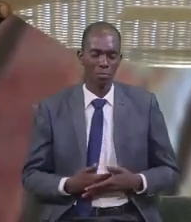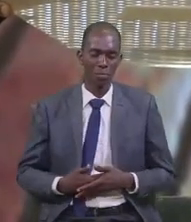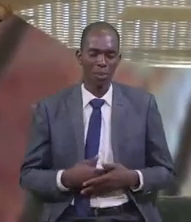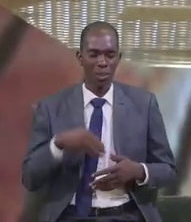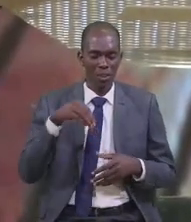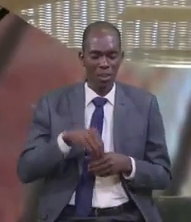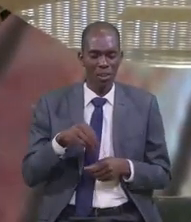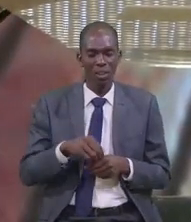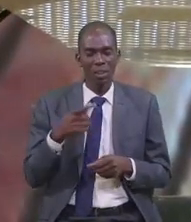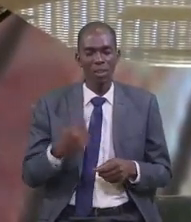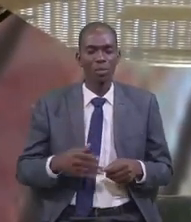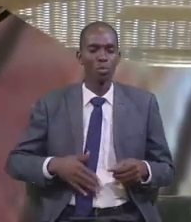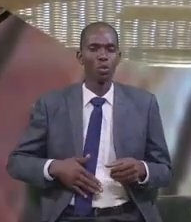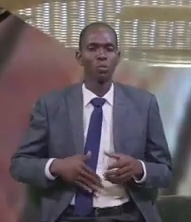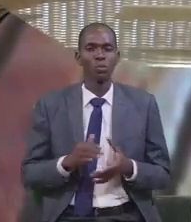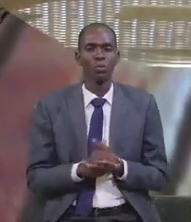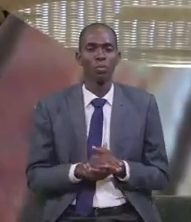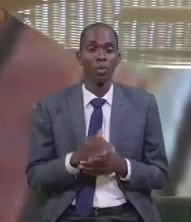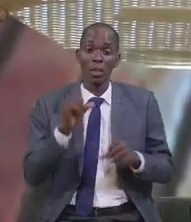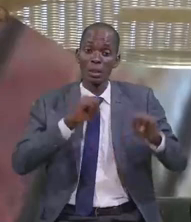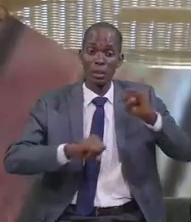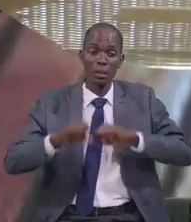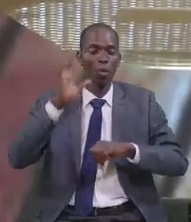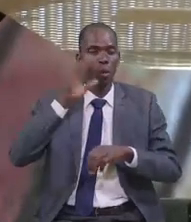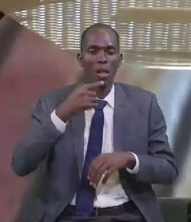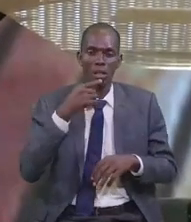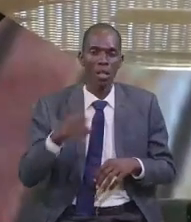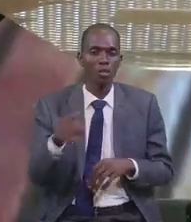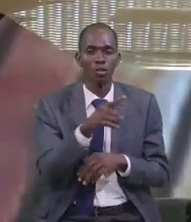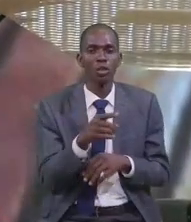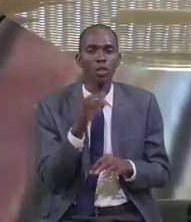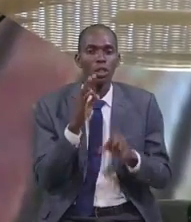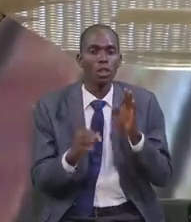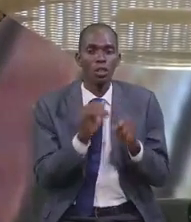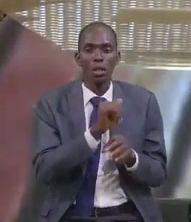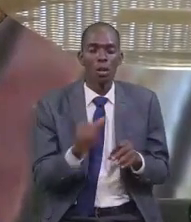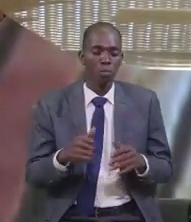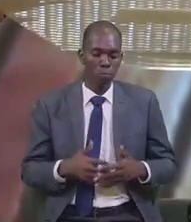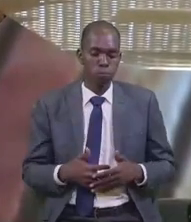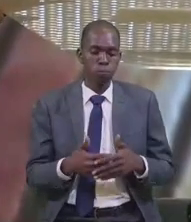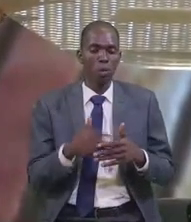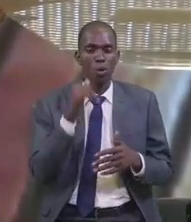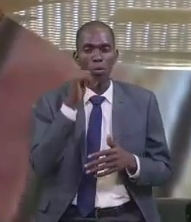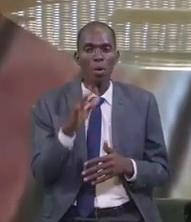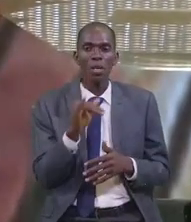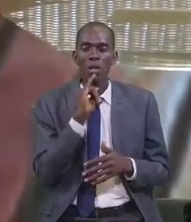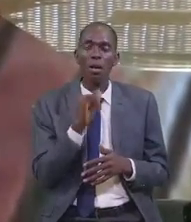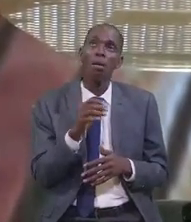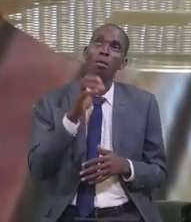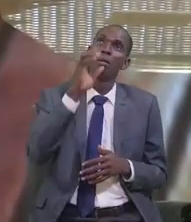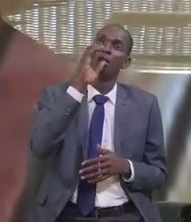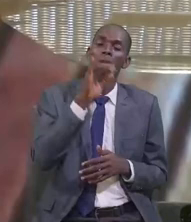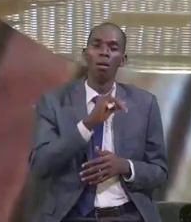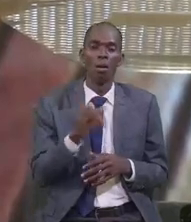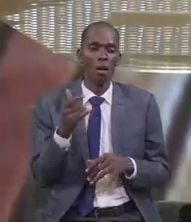affecteront l'enfant au-dedans. Les scientifiques vont vous dire qu'une femme enceinte qui boit de l'alcool et